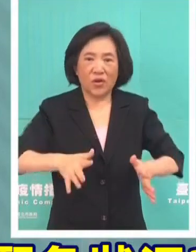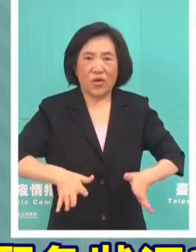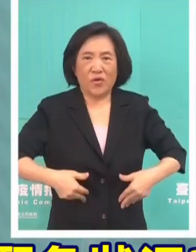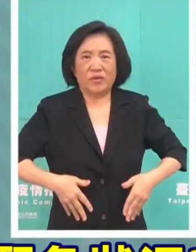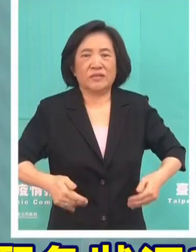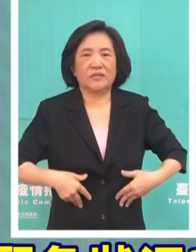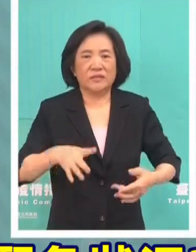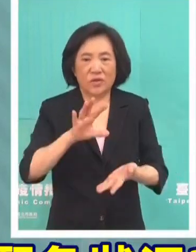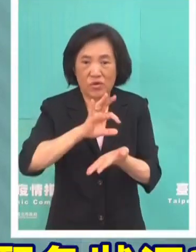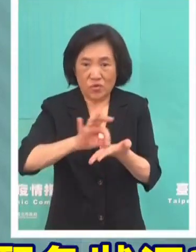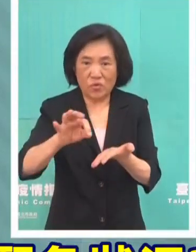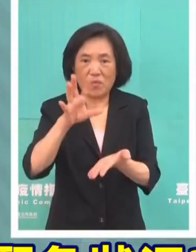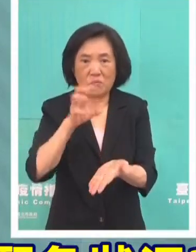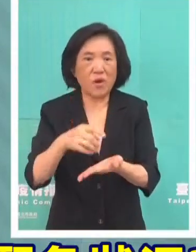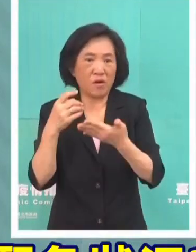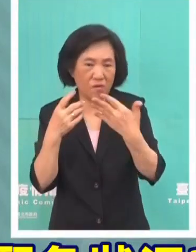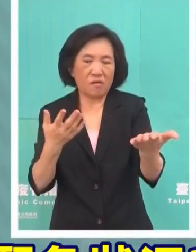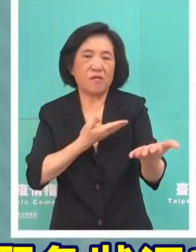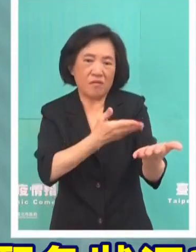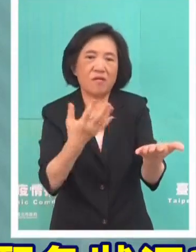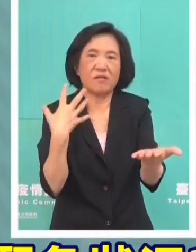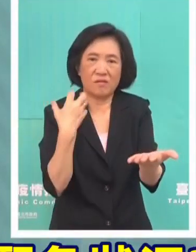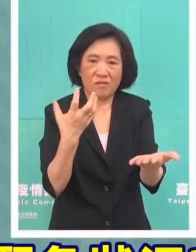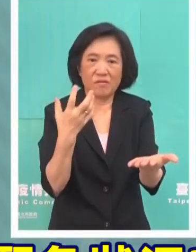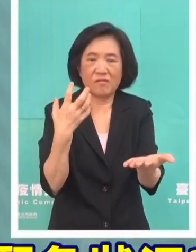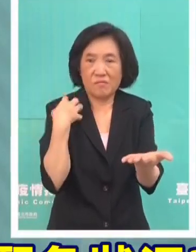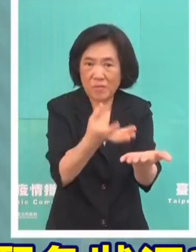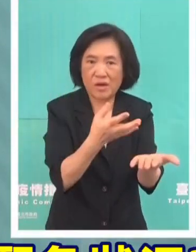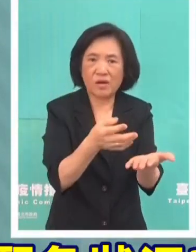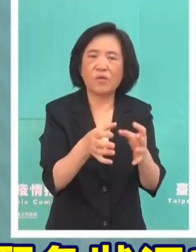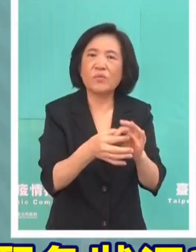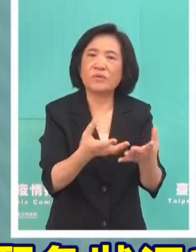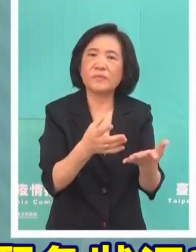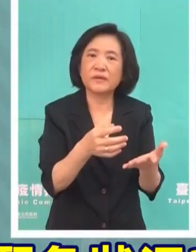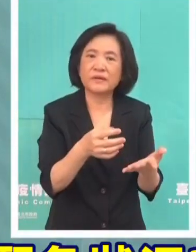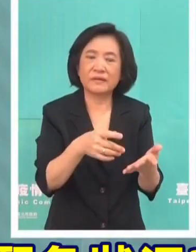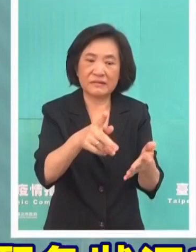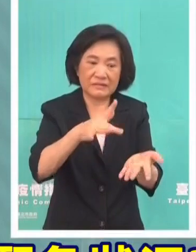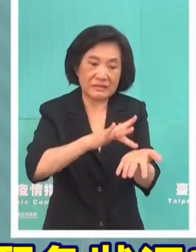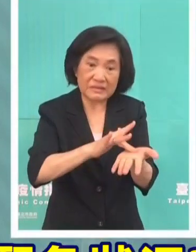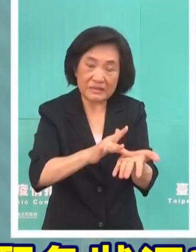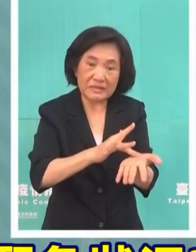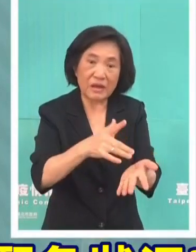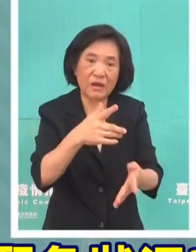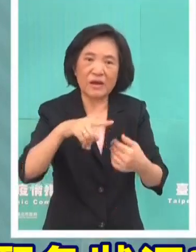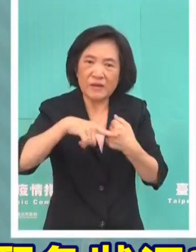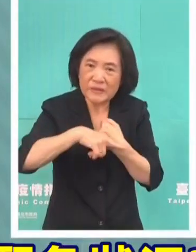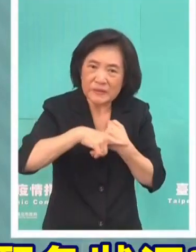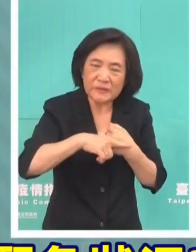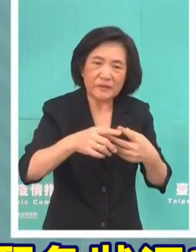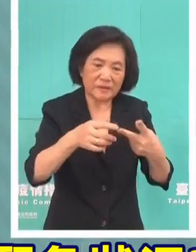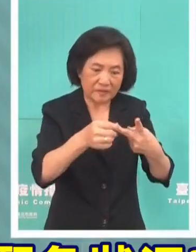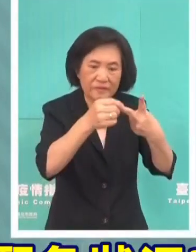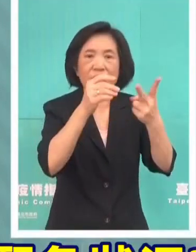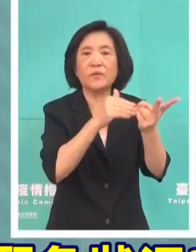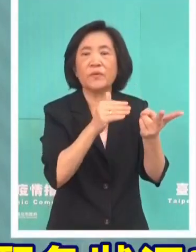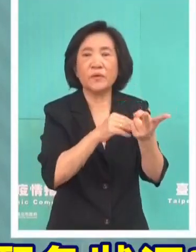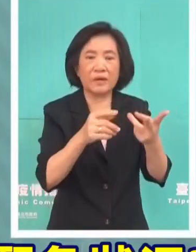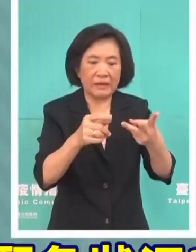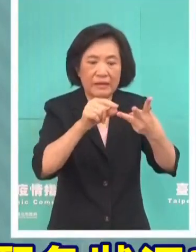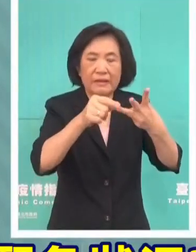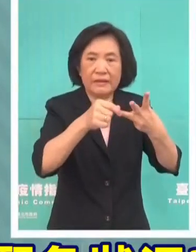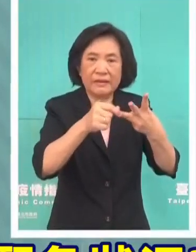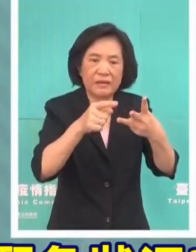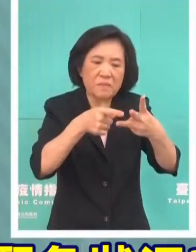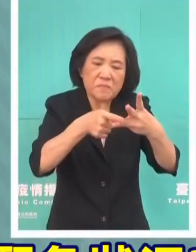紧急使用授权。当时为什么用给它？就是说这些药已经做完临床二期，那临床三期也